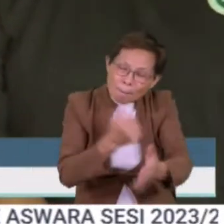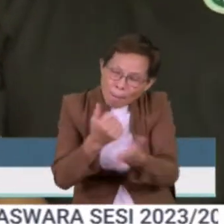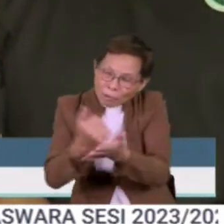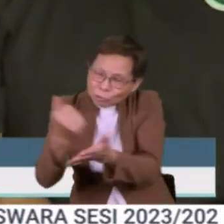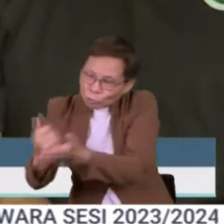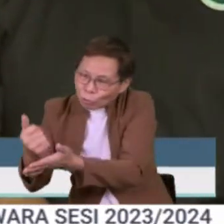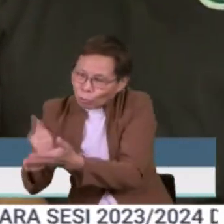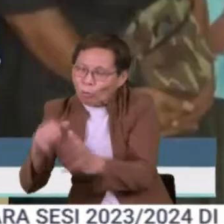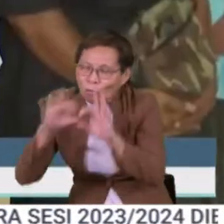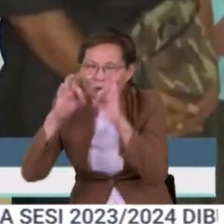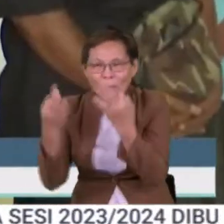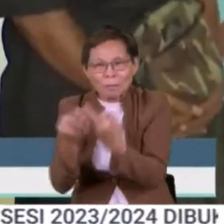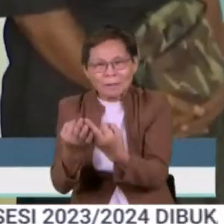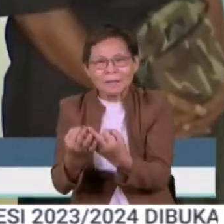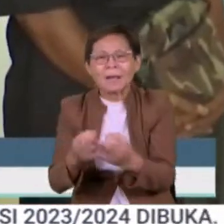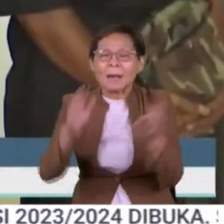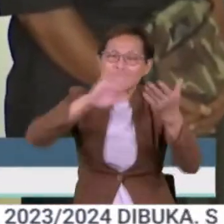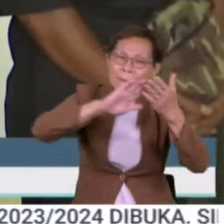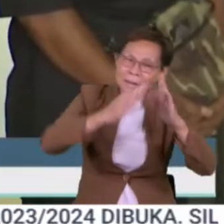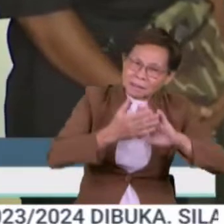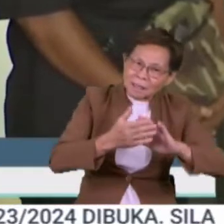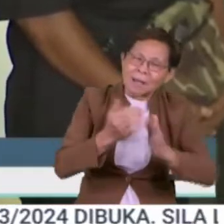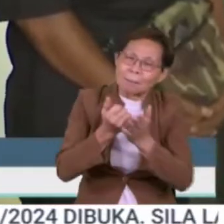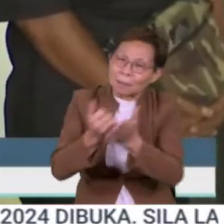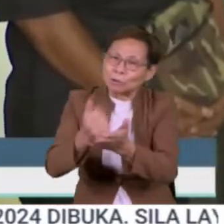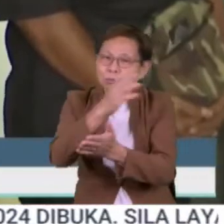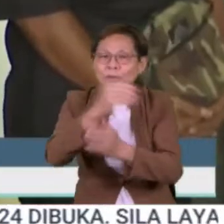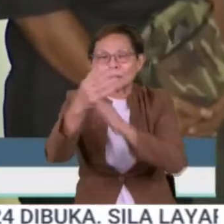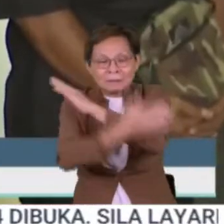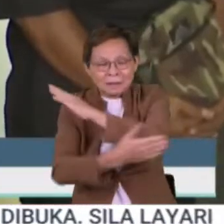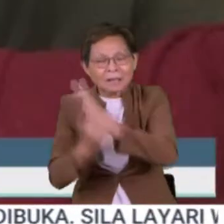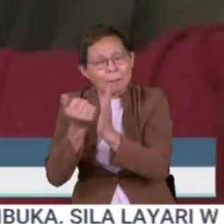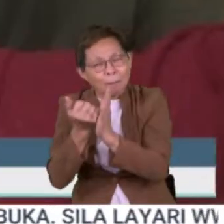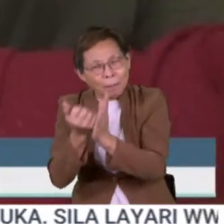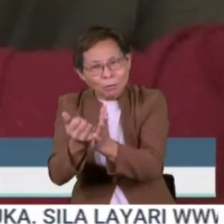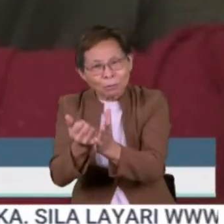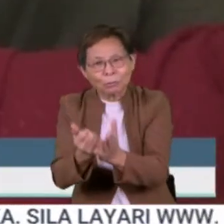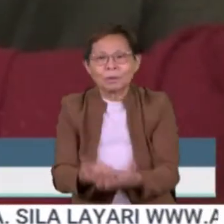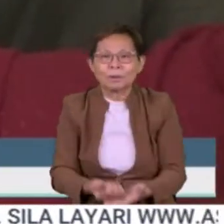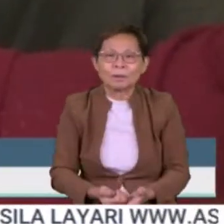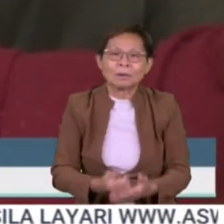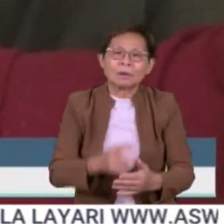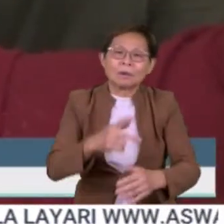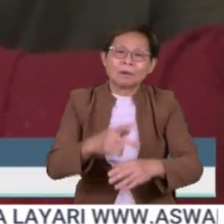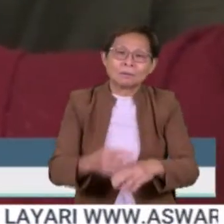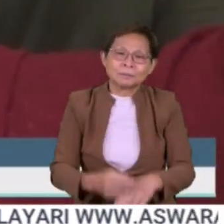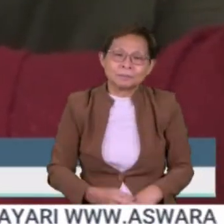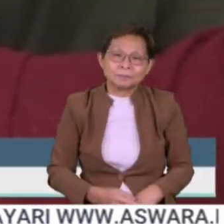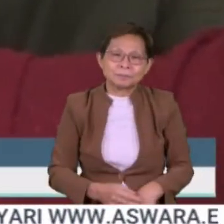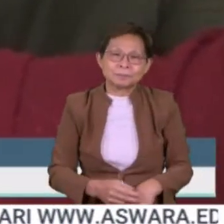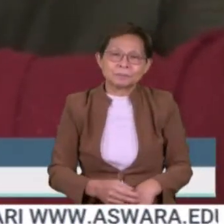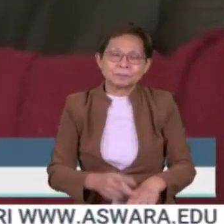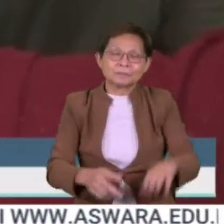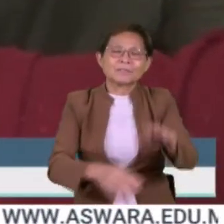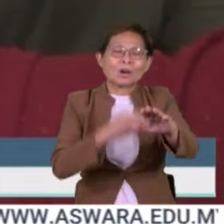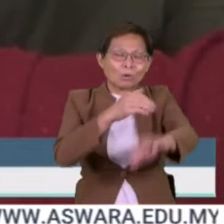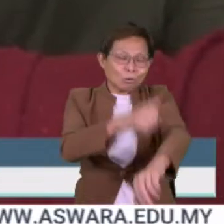sesama ahli keluarga masyarakat dan negara korban ini banyak keamanan